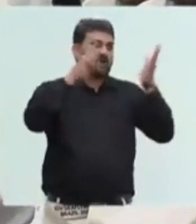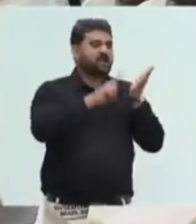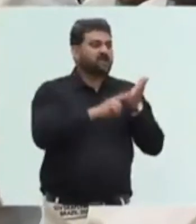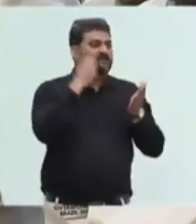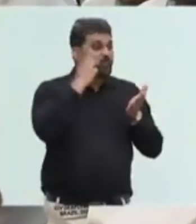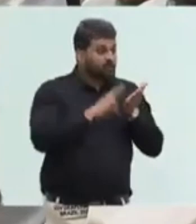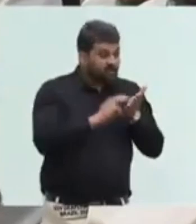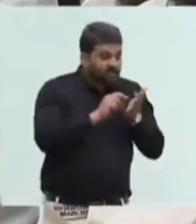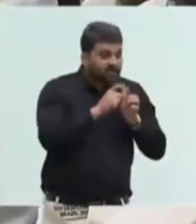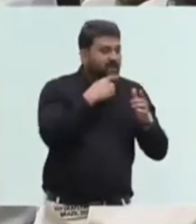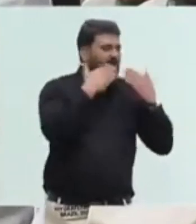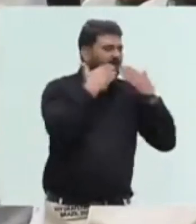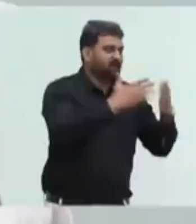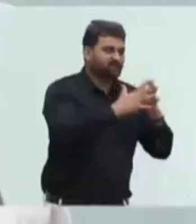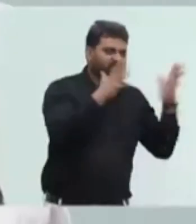निफ्टी